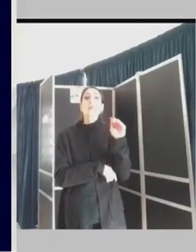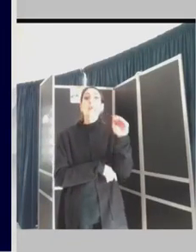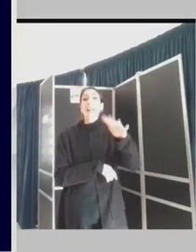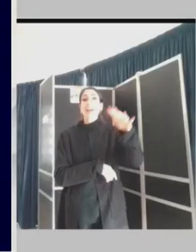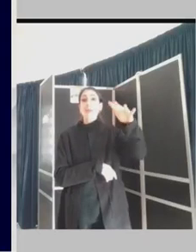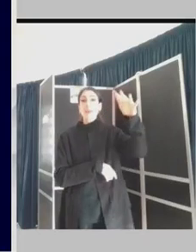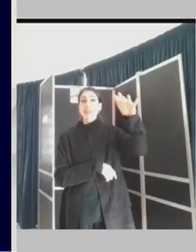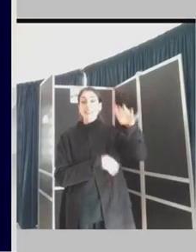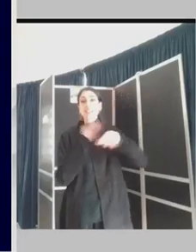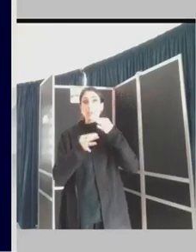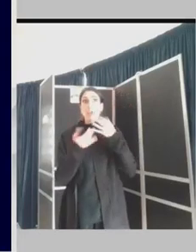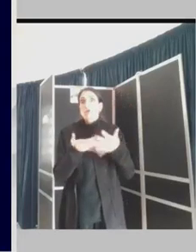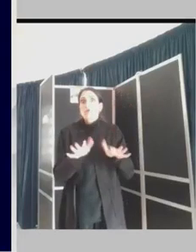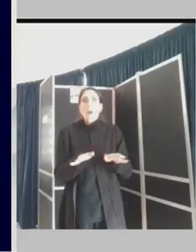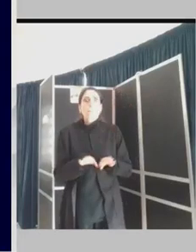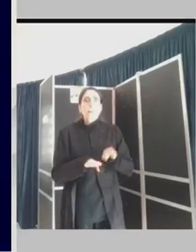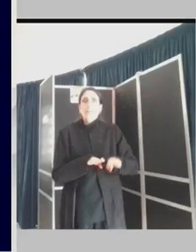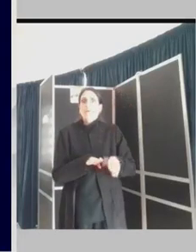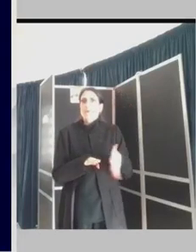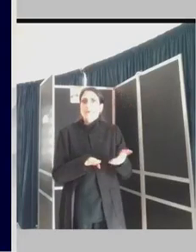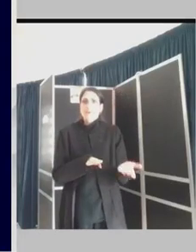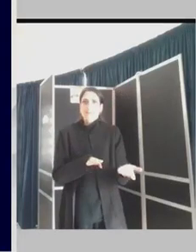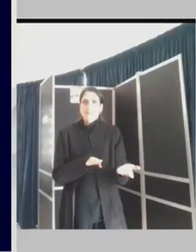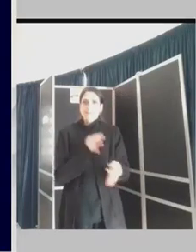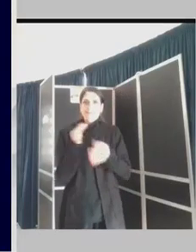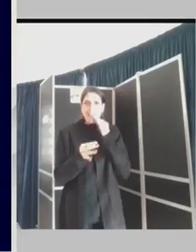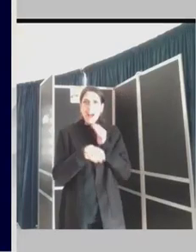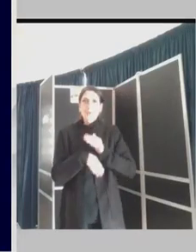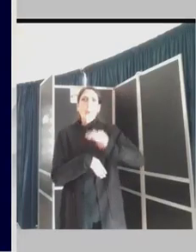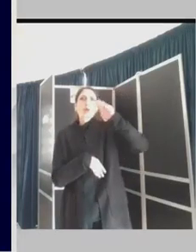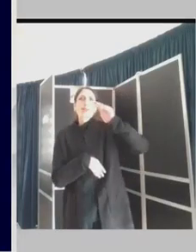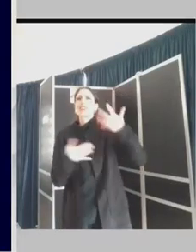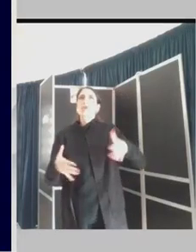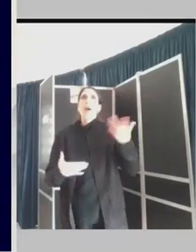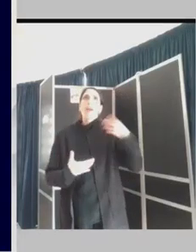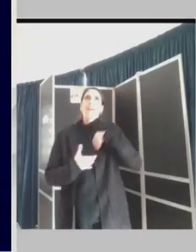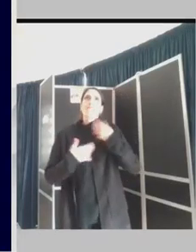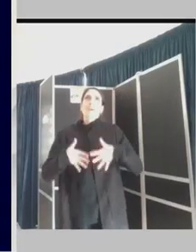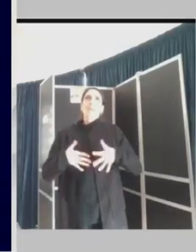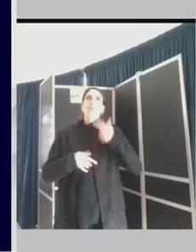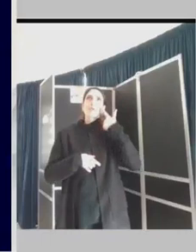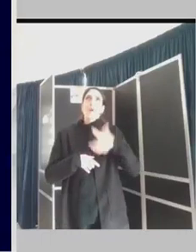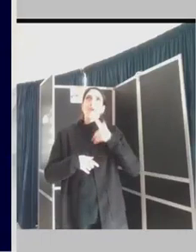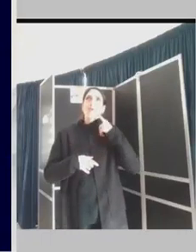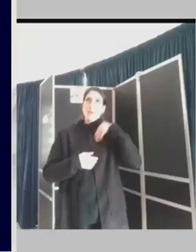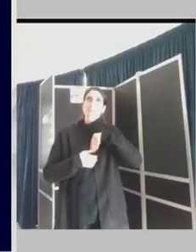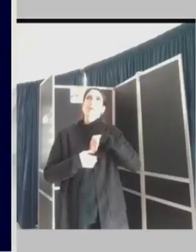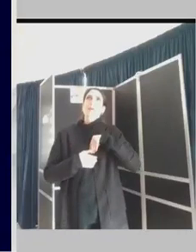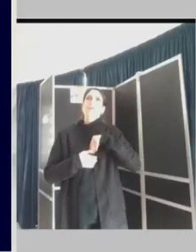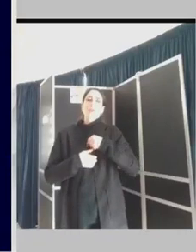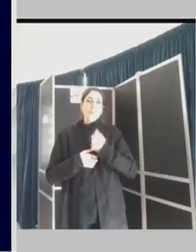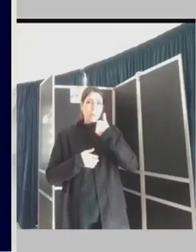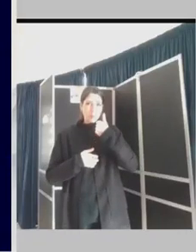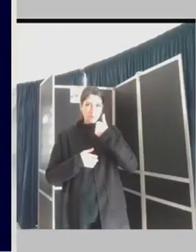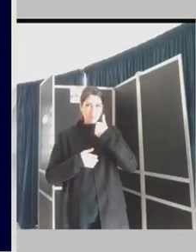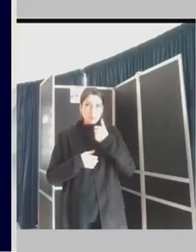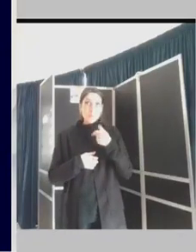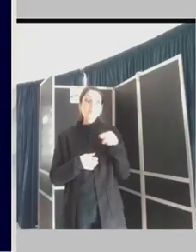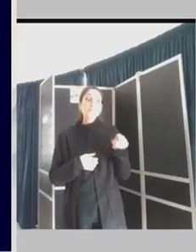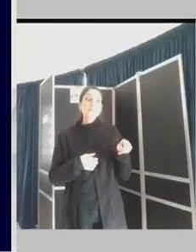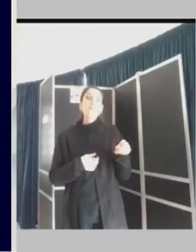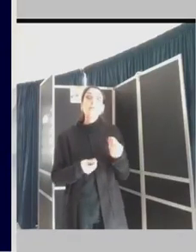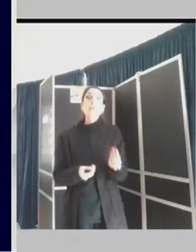quelli che ci sono oggi, a partire da me stesso. Ma soprattutto faranno il punzecchiamento, cioè appunto un bambino che ha imparato che ti devi